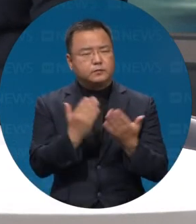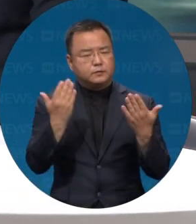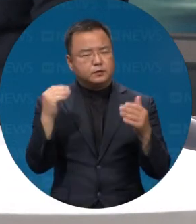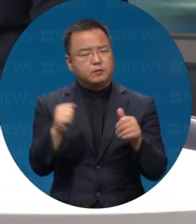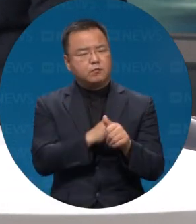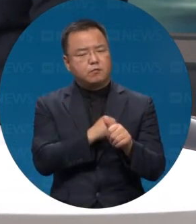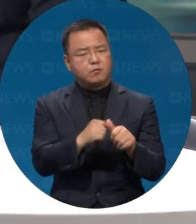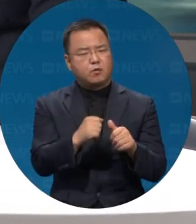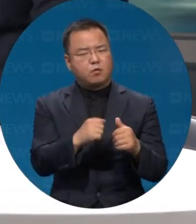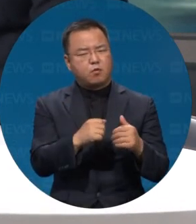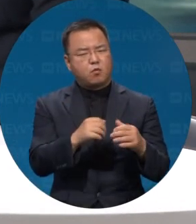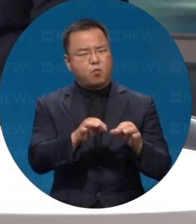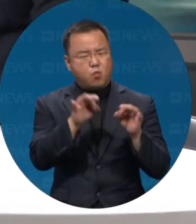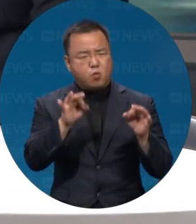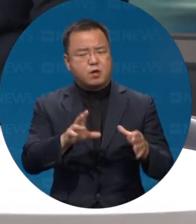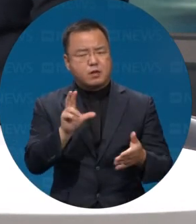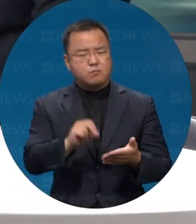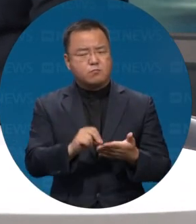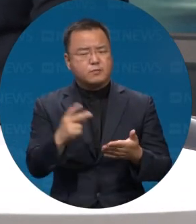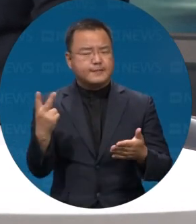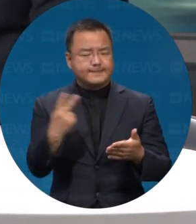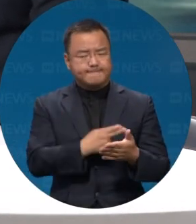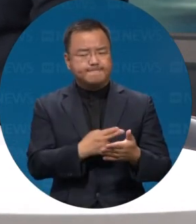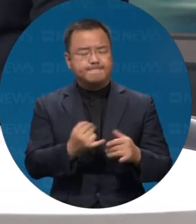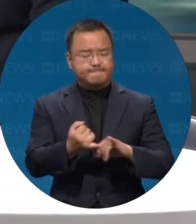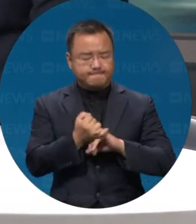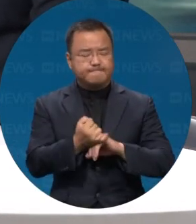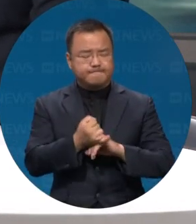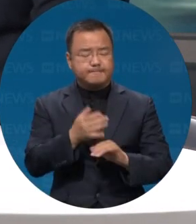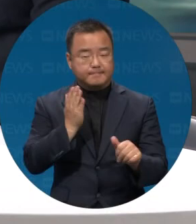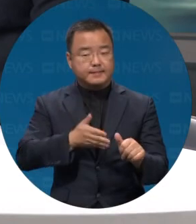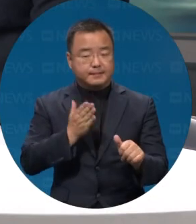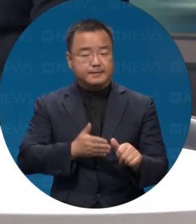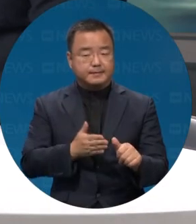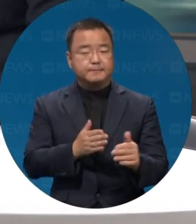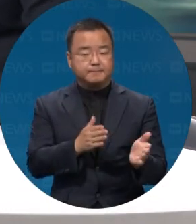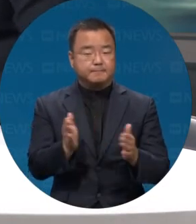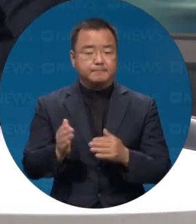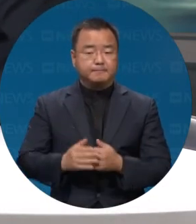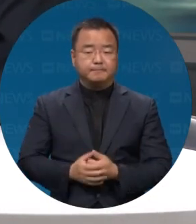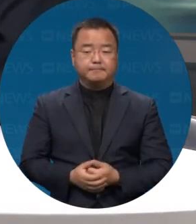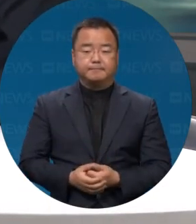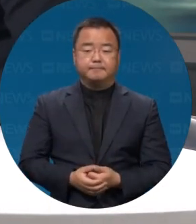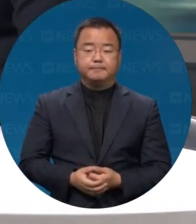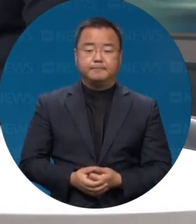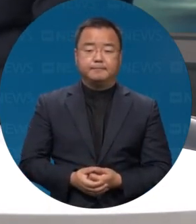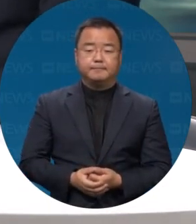방치된 올해 문제 아니겠습니까 꼭 근절될 수 있기를 바라보겠습니다 속에서 잘 들었습니다